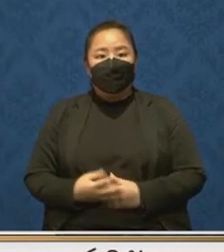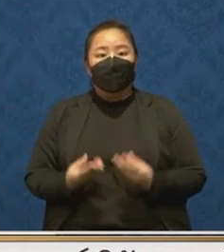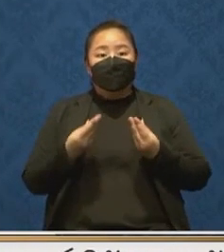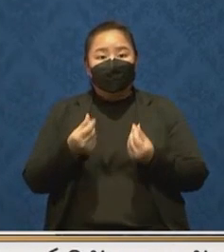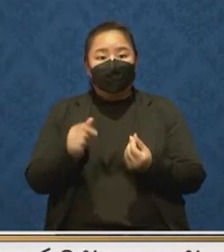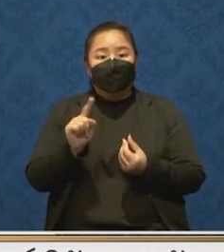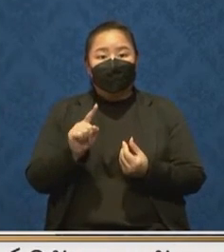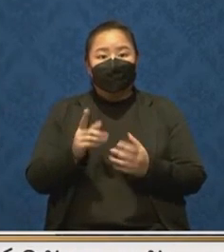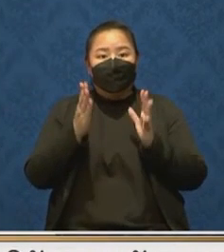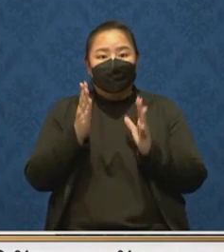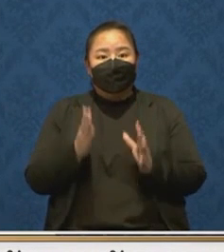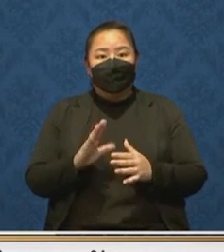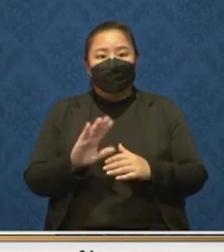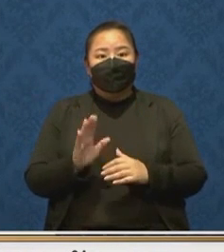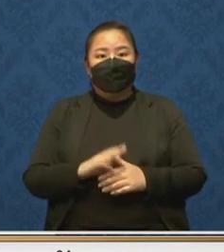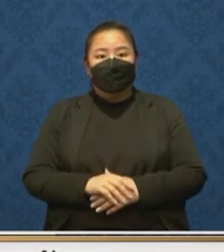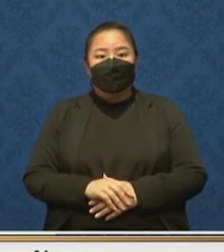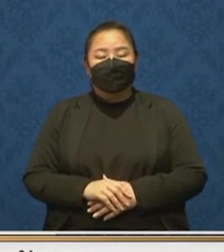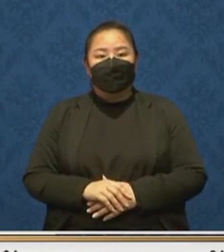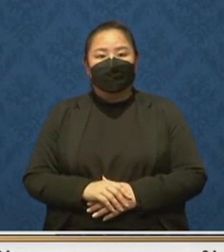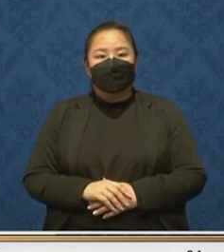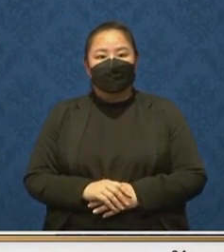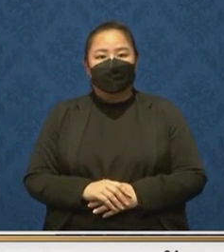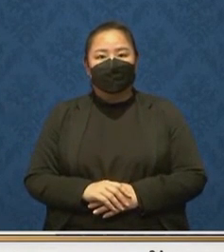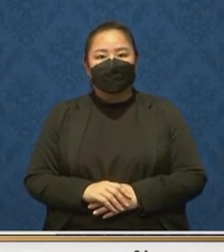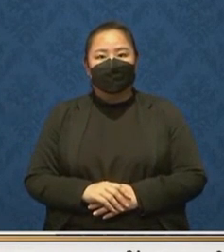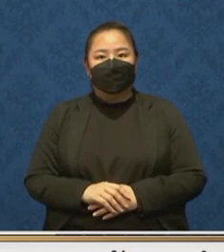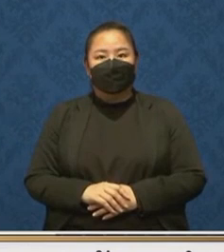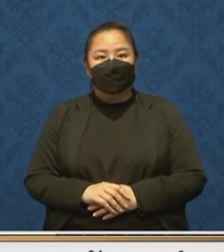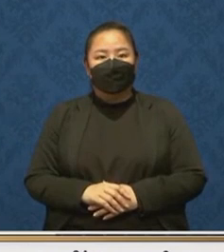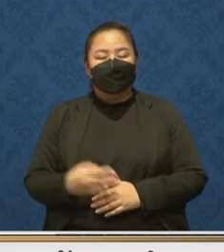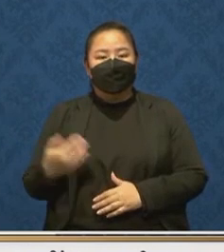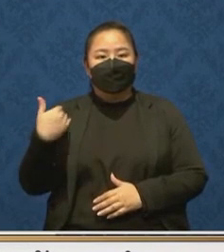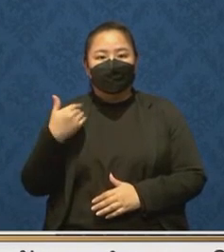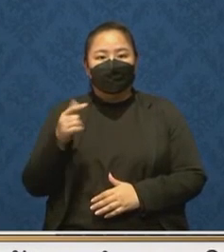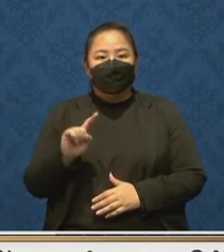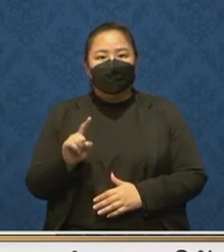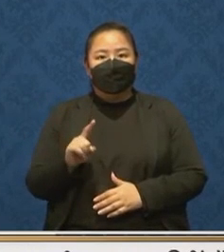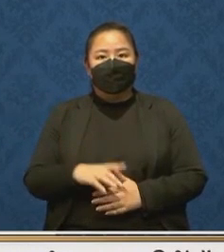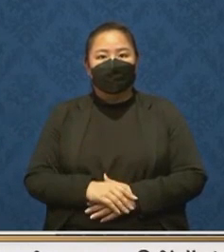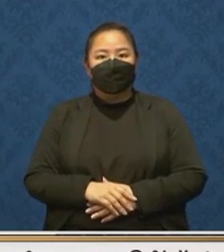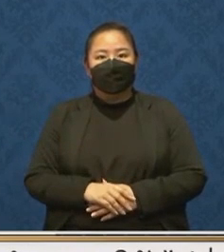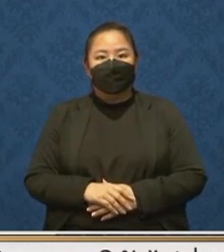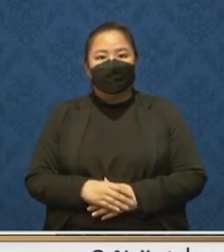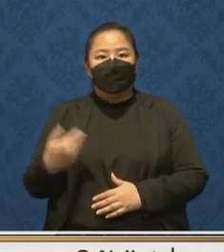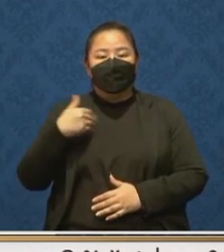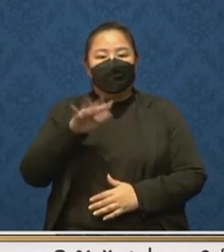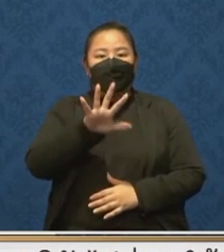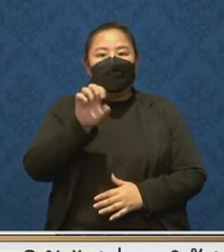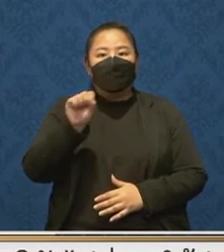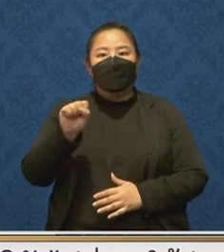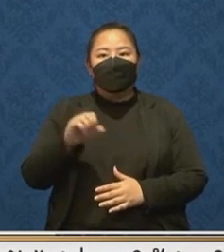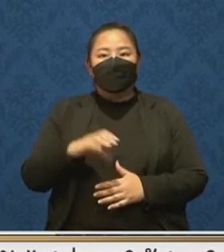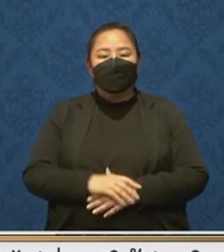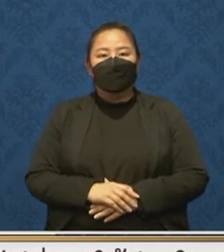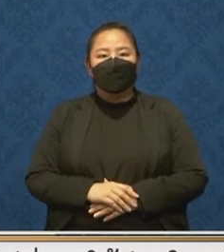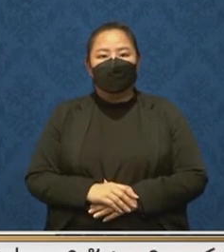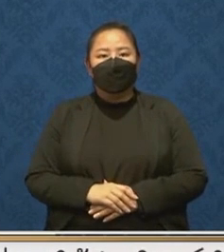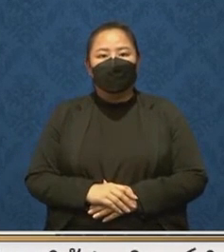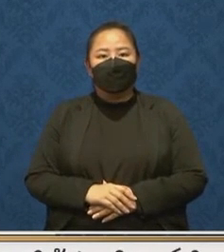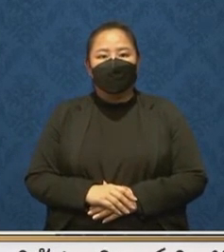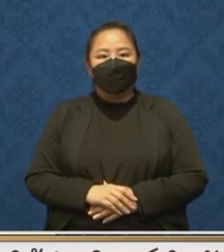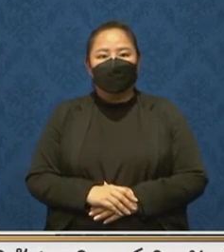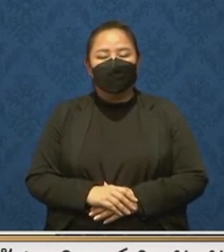ของผู้ติดเชื้อทั้งหมดซึ่งมีถึง 6 ลาน 5 แสนคนแต่ตามคาดการ